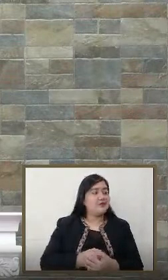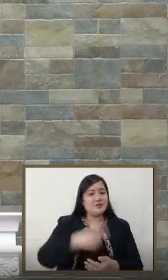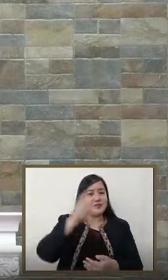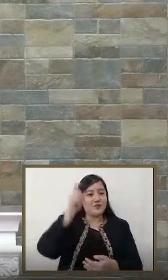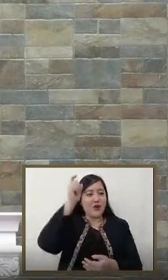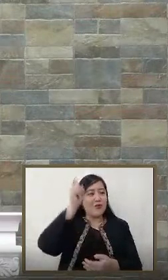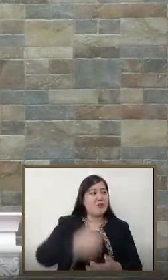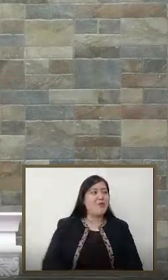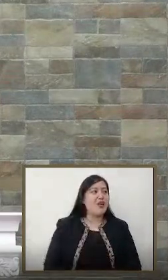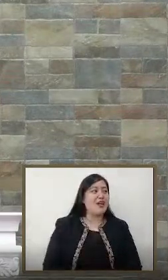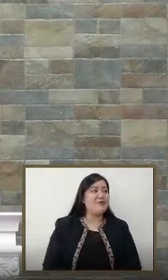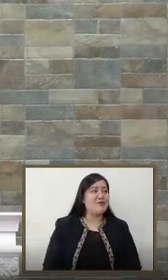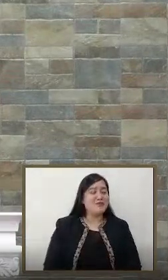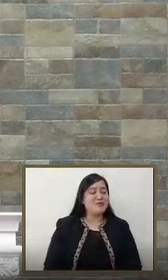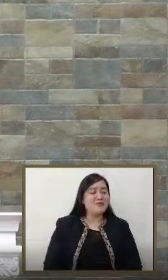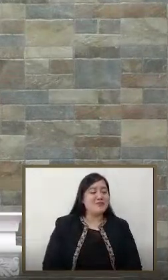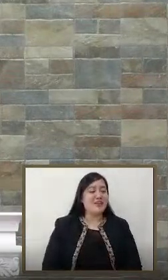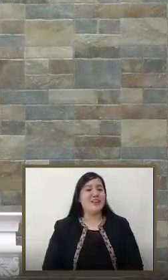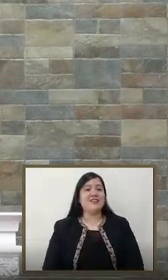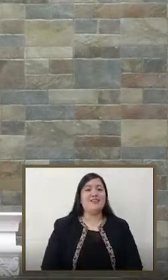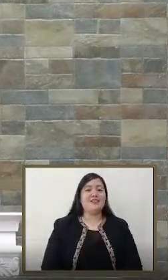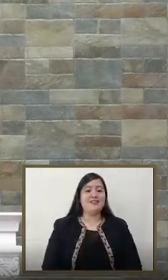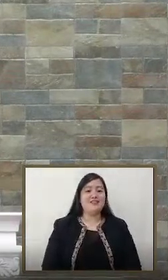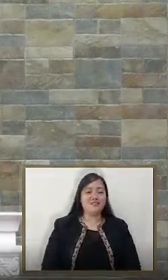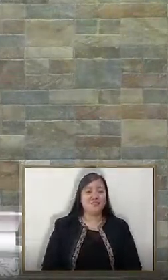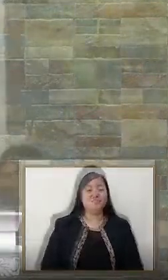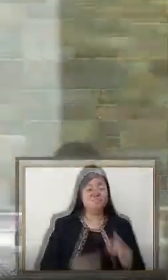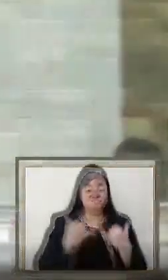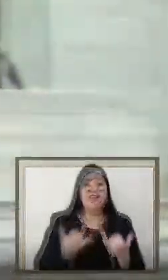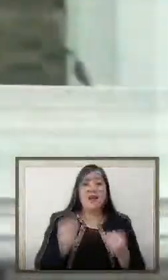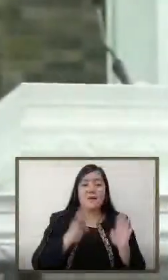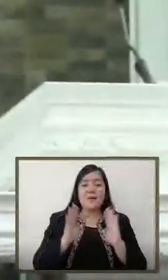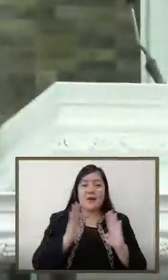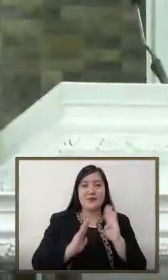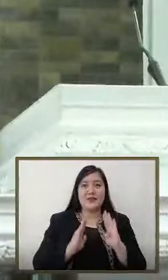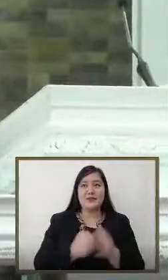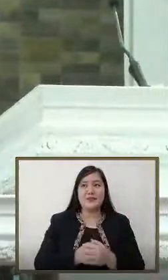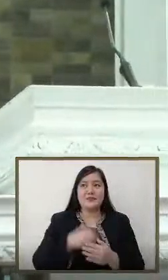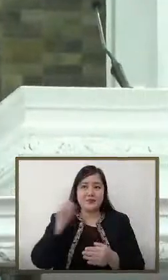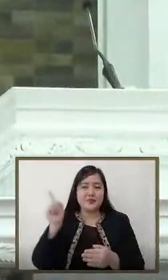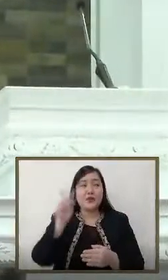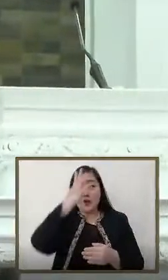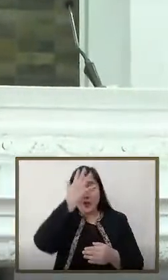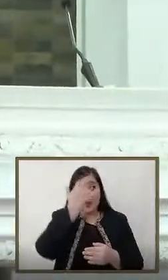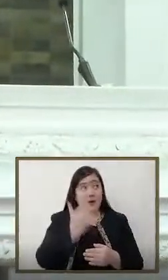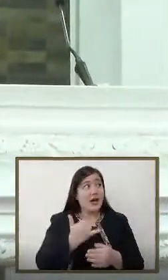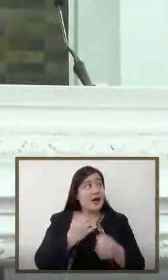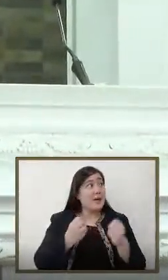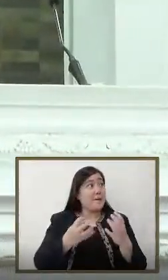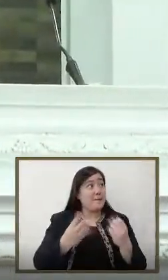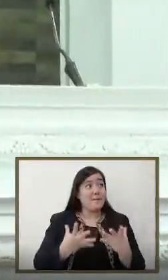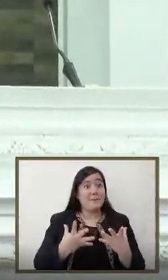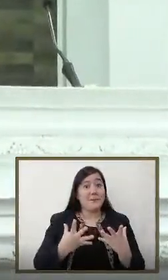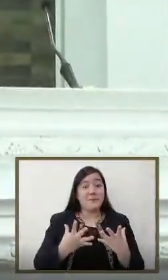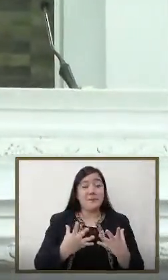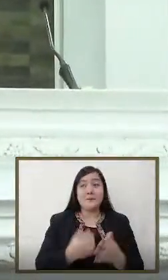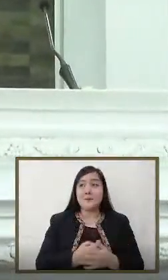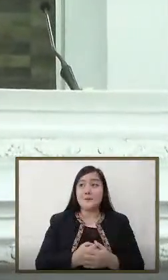Diyos. Kaya nga kapatid, ito yung nagiging problema ngayon. Oh, bakit ngayon marami mga